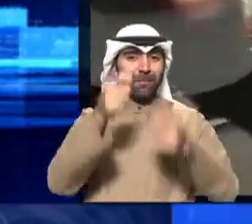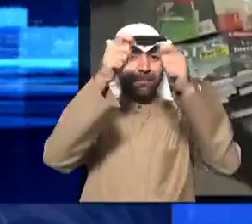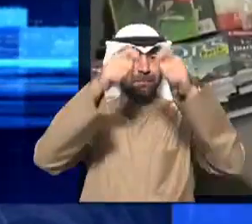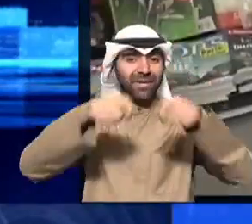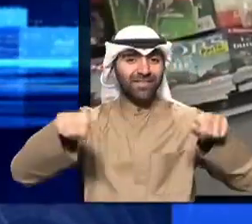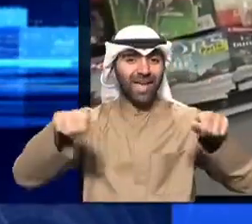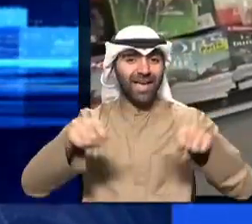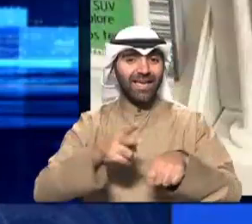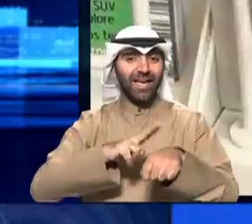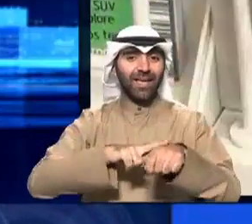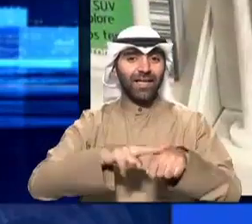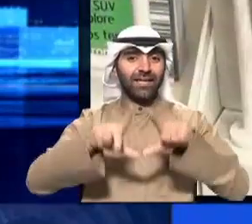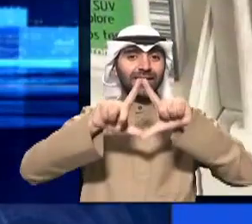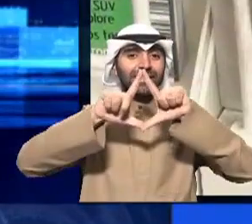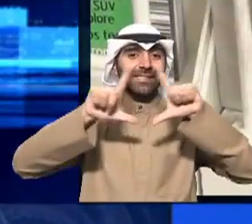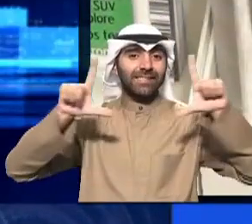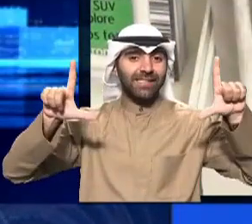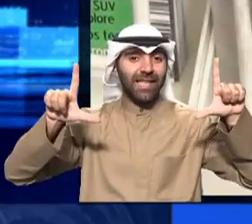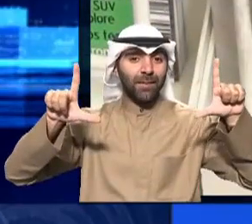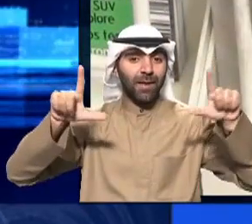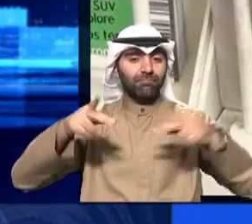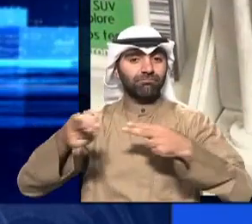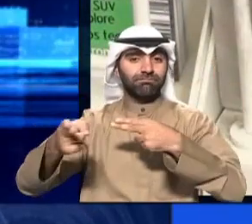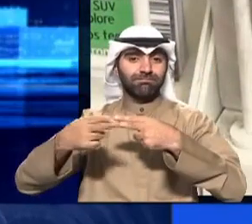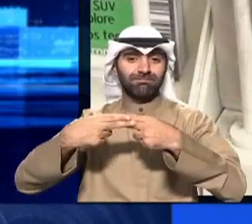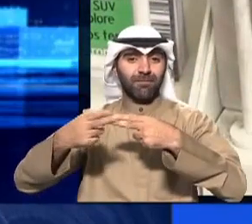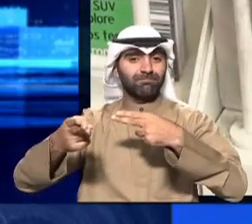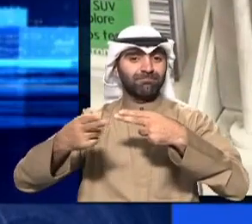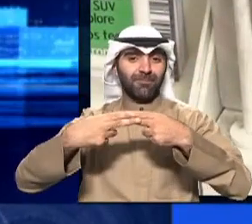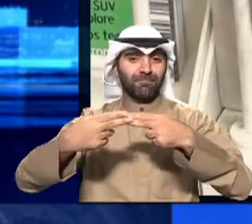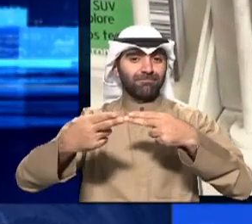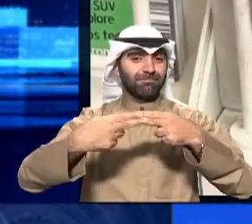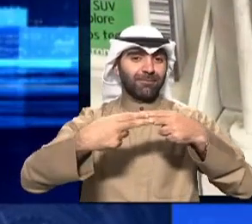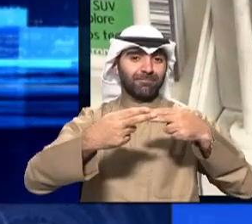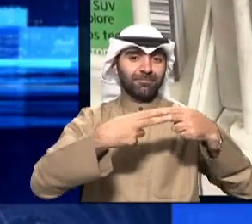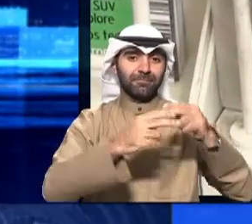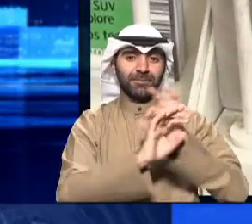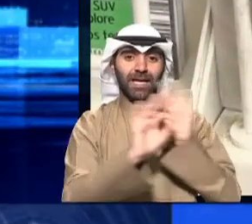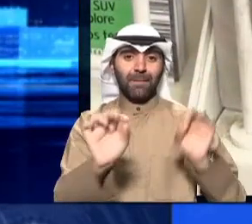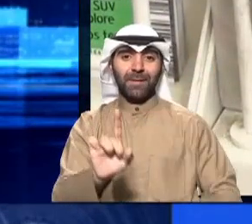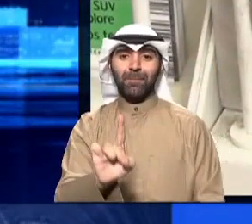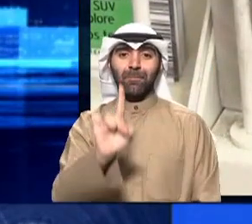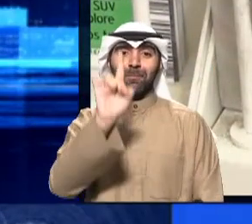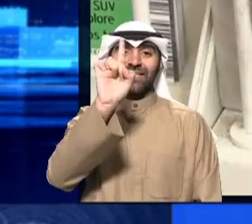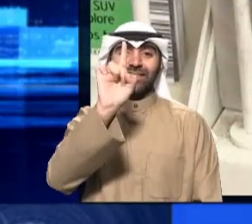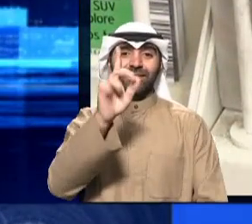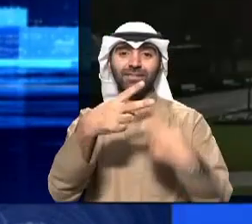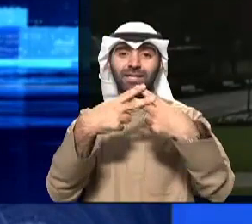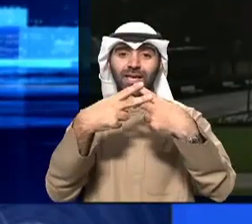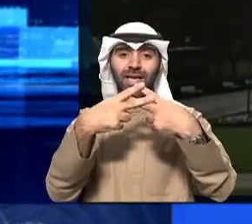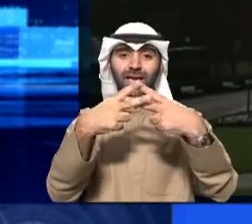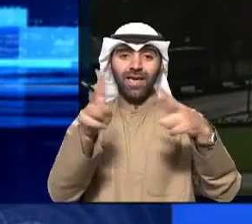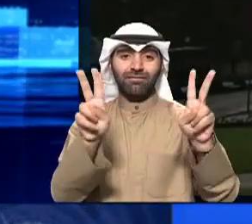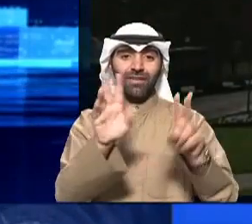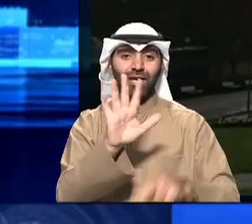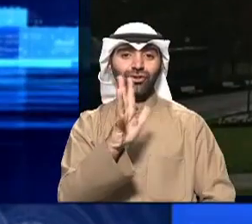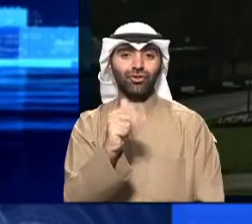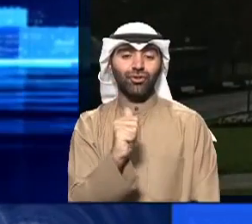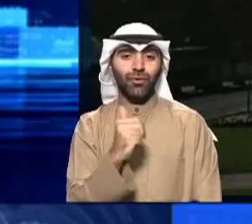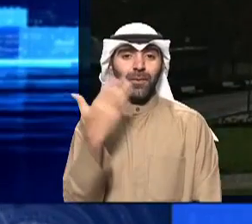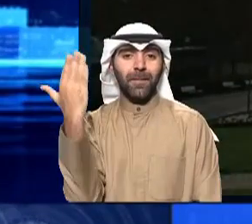وقد قلصت فرنسا كذلك من ساعات حظر التجول بالنسبة للمناطق الأخرى الغير معنية